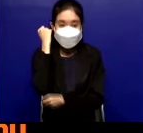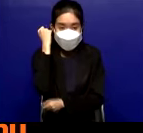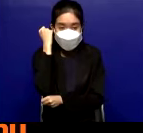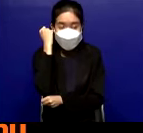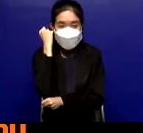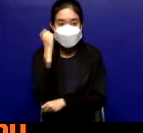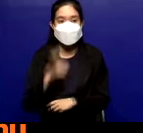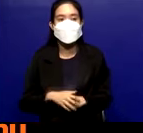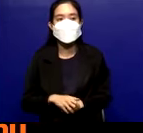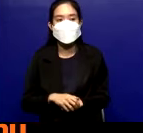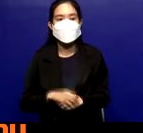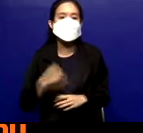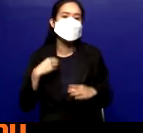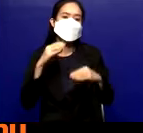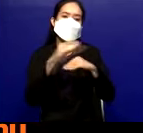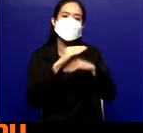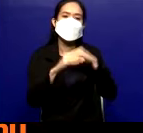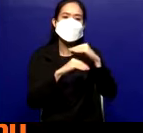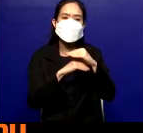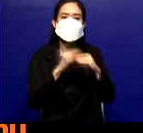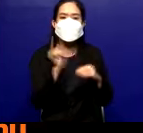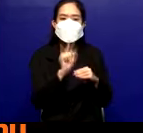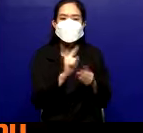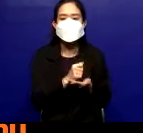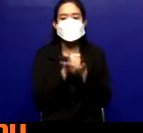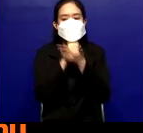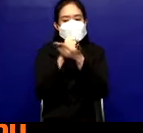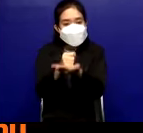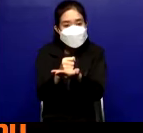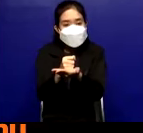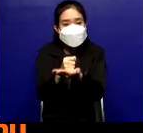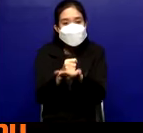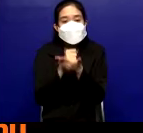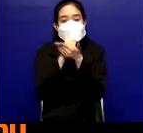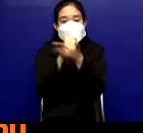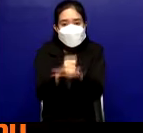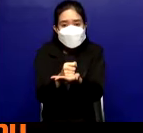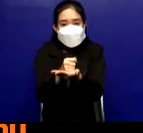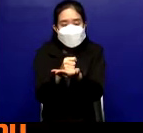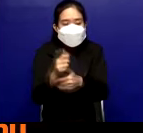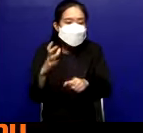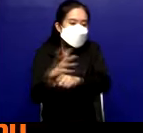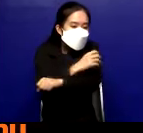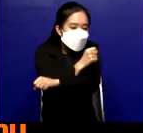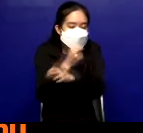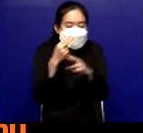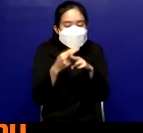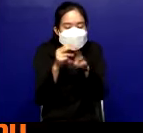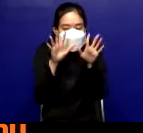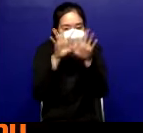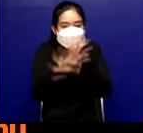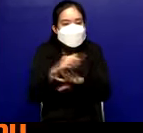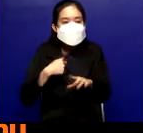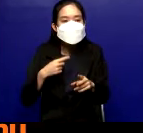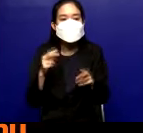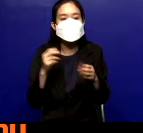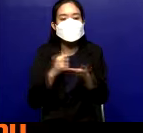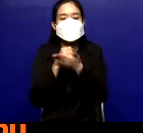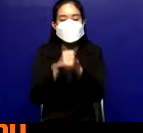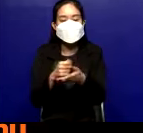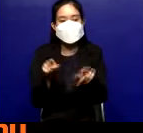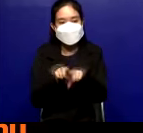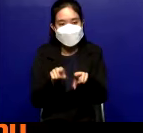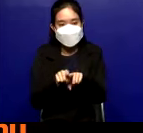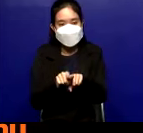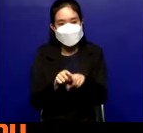อครหาว่าเป็นโครงการที่เอื้อประโยชน์ให้กับพรรคบางพรรคที่ชื่อคล้ายๆกันและผู้ที่ได้รับบัตรสวัสดิการนี้บางคนก็อ